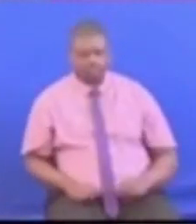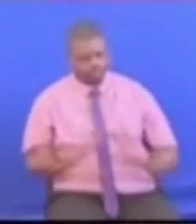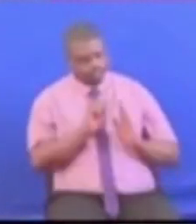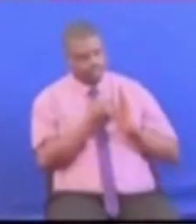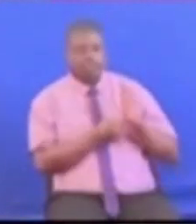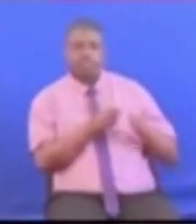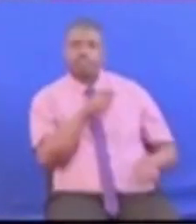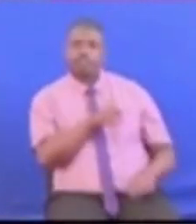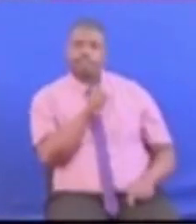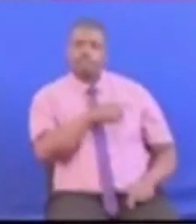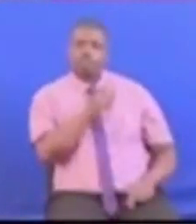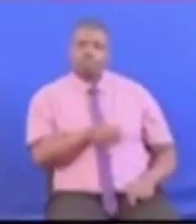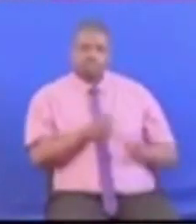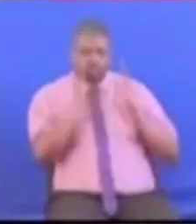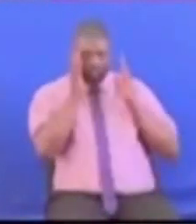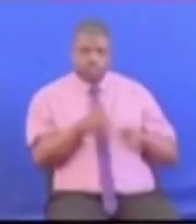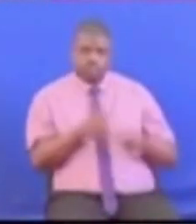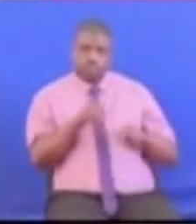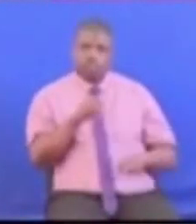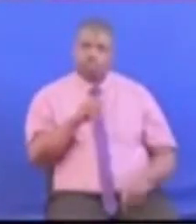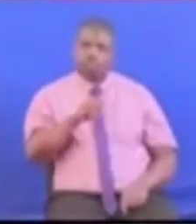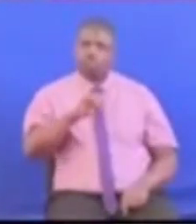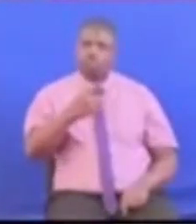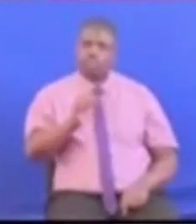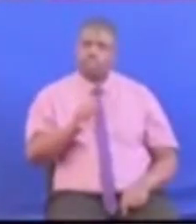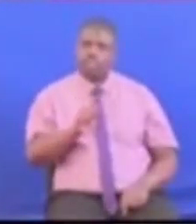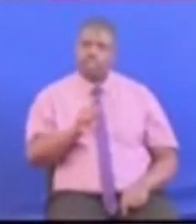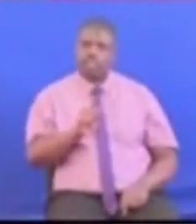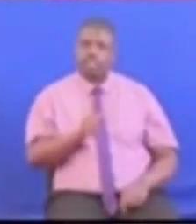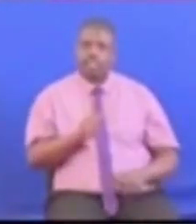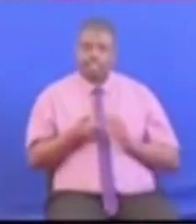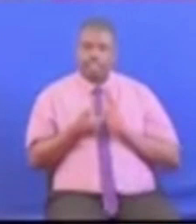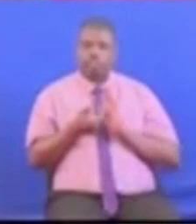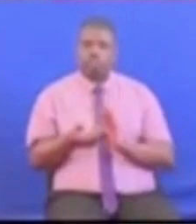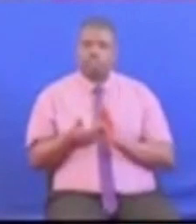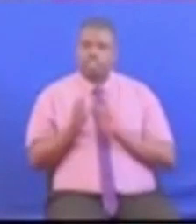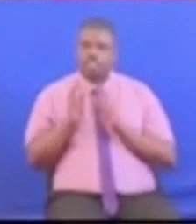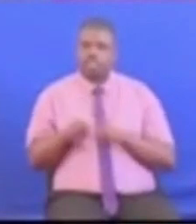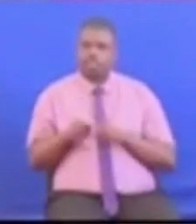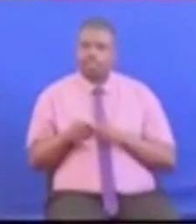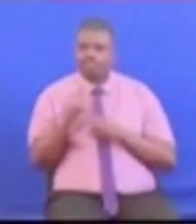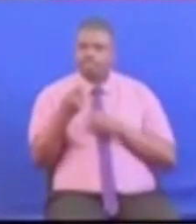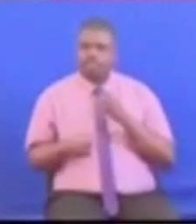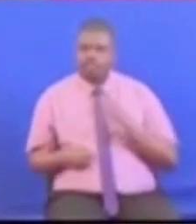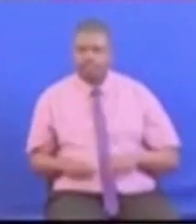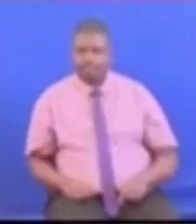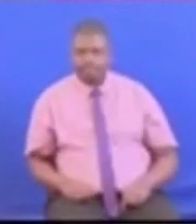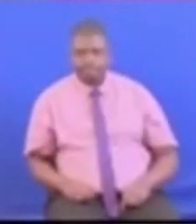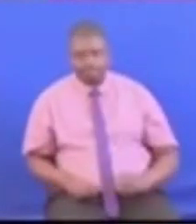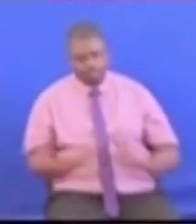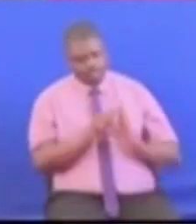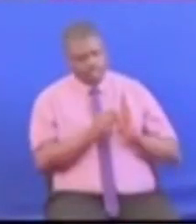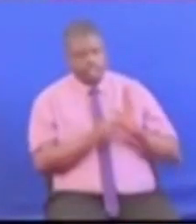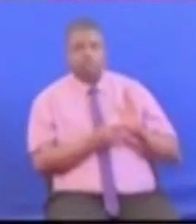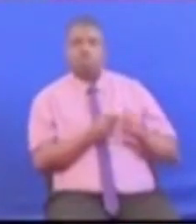kanuni hiyo, makosa ya Mheshimiwa Mwita Waitara yanajidhihirisha kama ifuatavyo. Kanuni